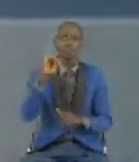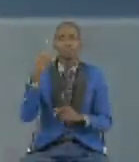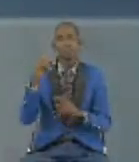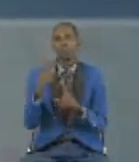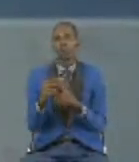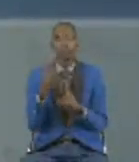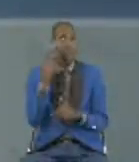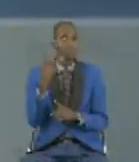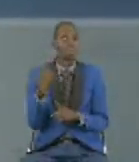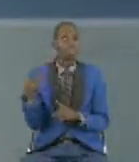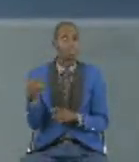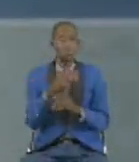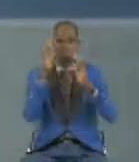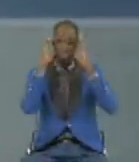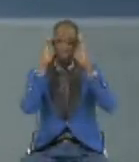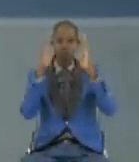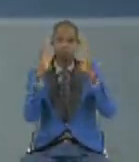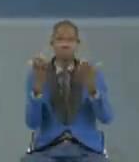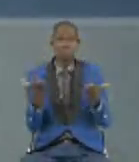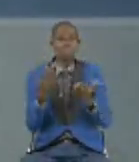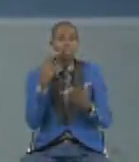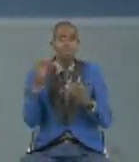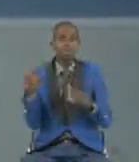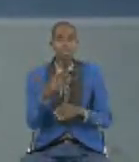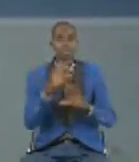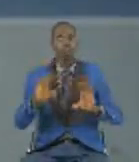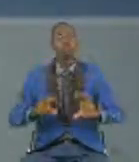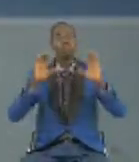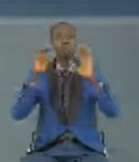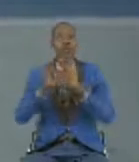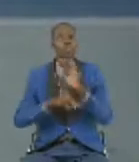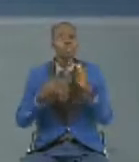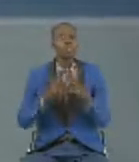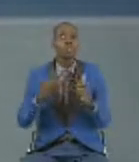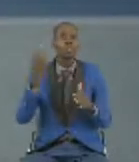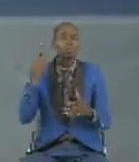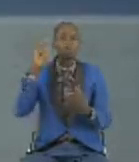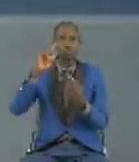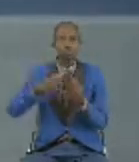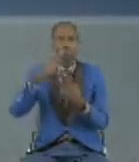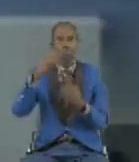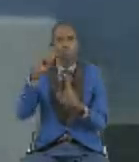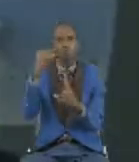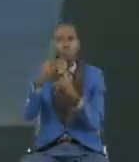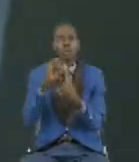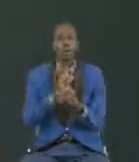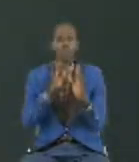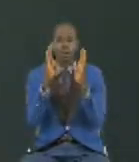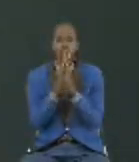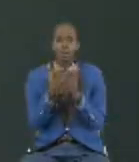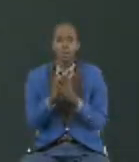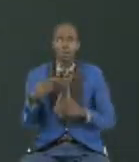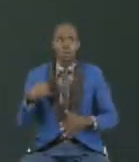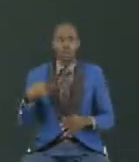annonçant la bonne nouvelle. Vous voyez leur concentration, vous voyez leur engagement. C'était vis-à-vis de la parole. Et je prie que nous